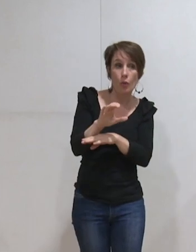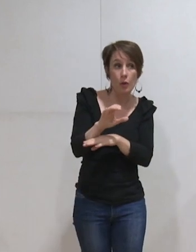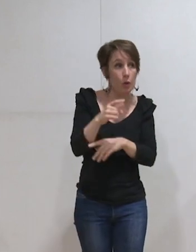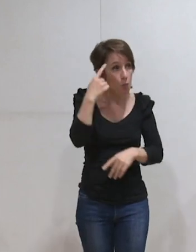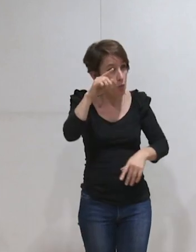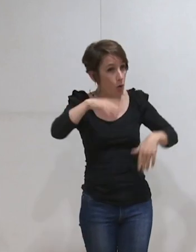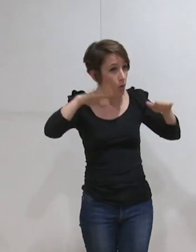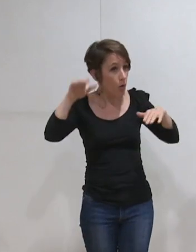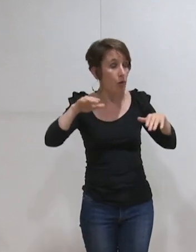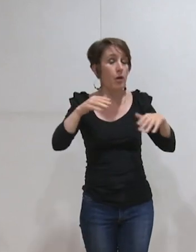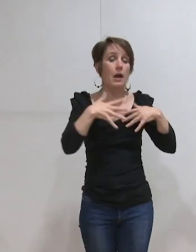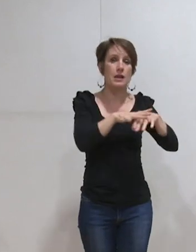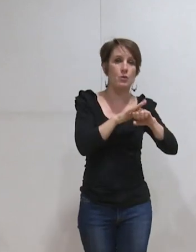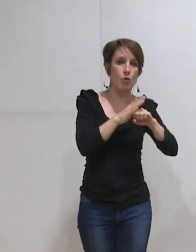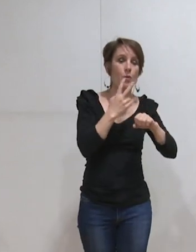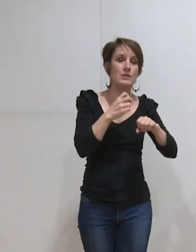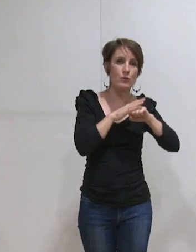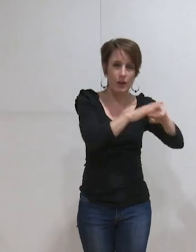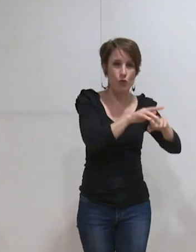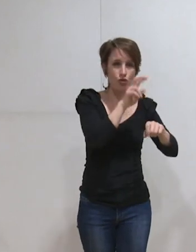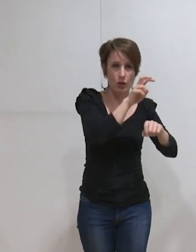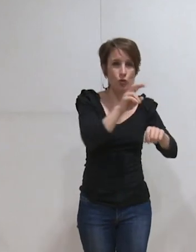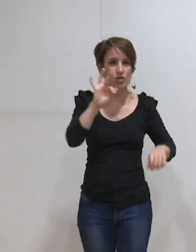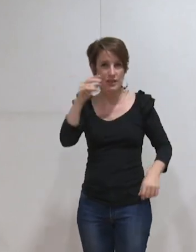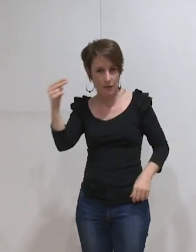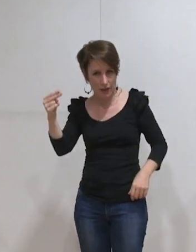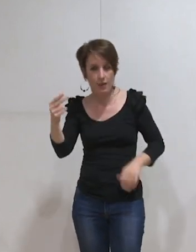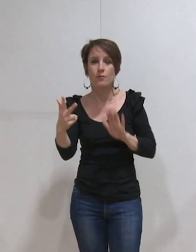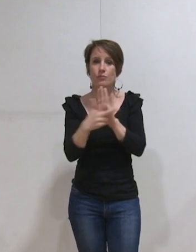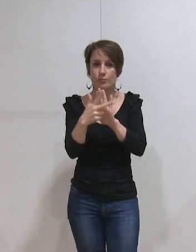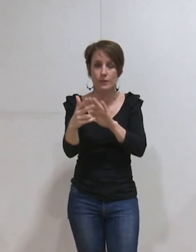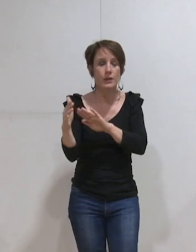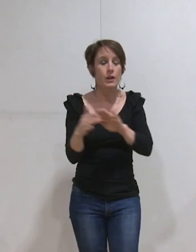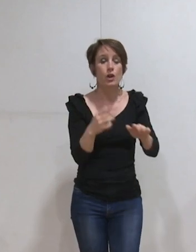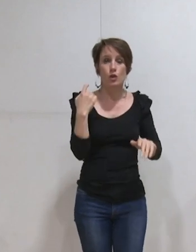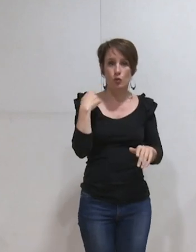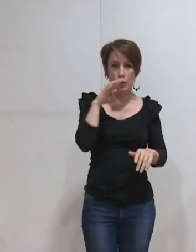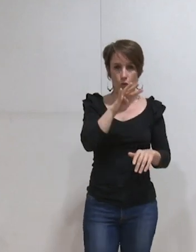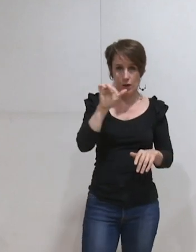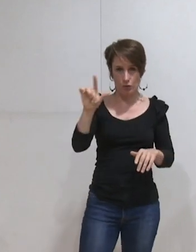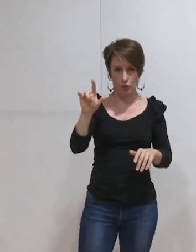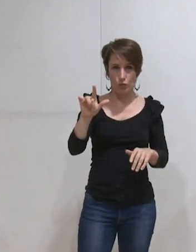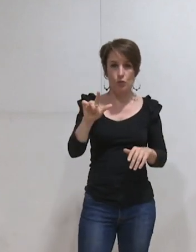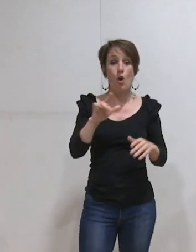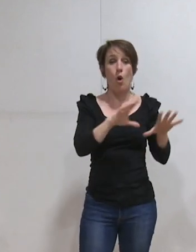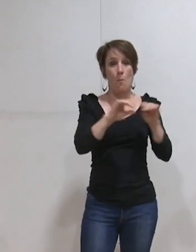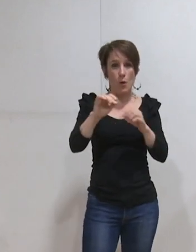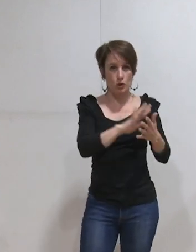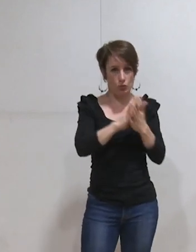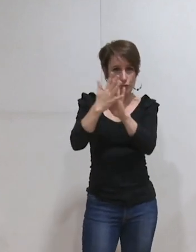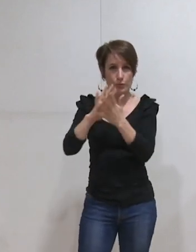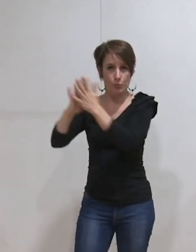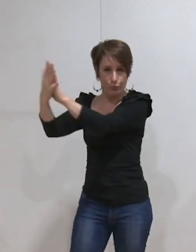pour rassemblement citoyen de la gauche les écologistes Front national délibération adopté la 42 des transformations de postees